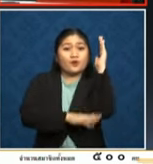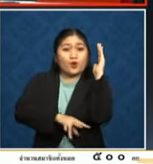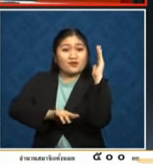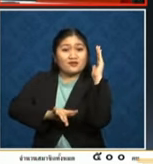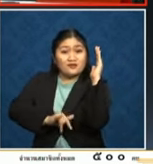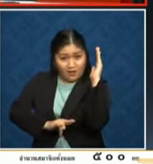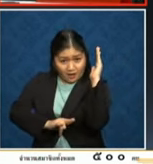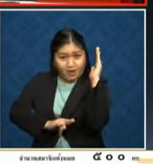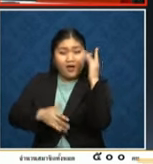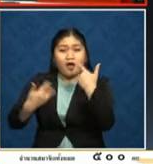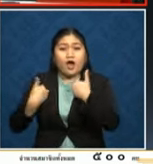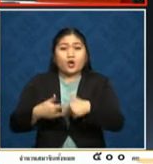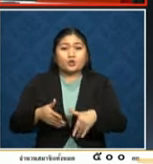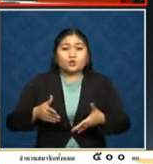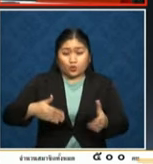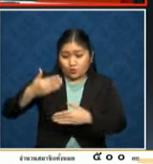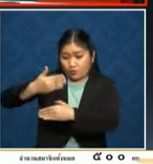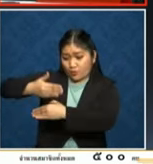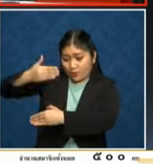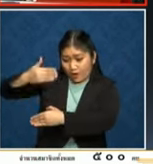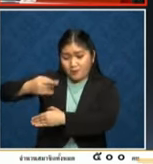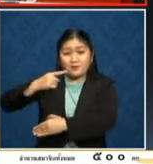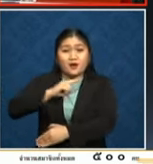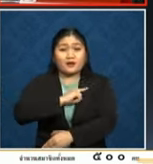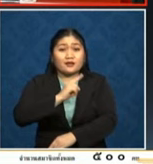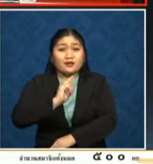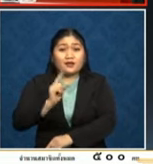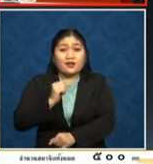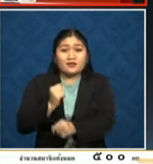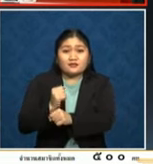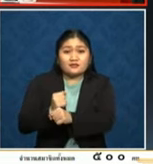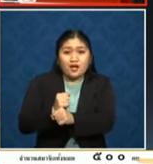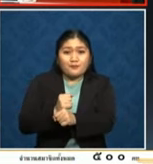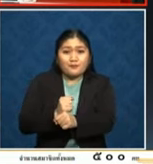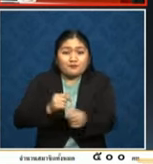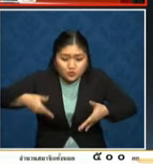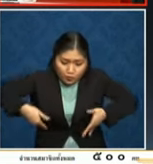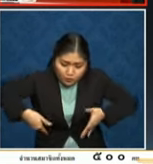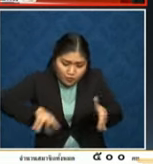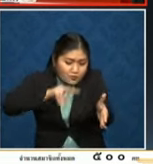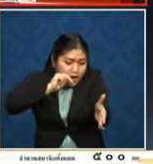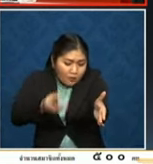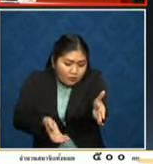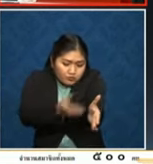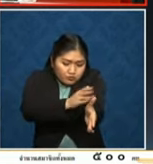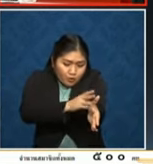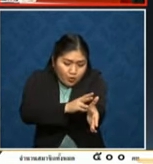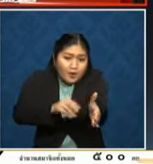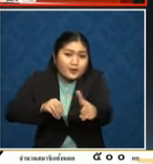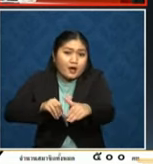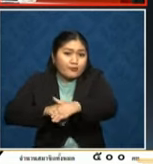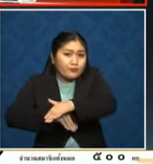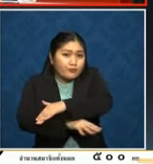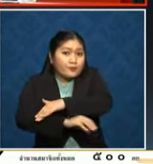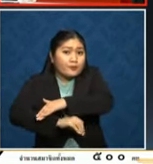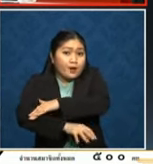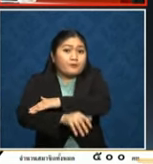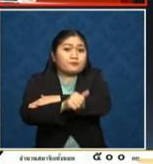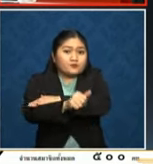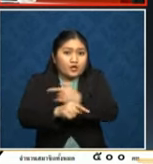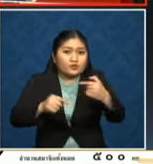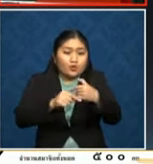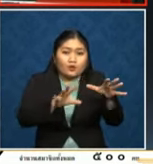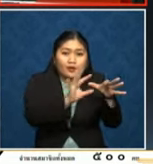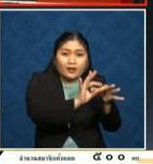ซึ่งทางโยธาธิการและผังเมืองก็ได้ทำคูระบายน้ำบริเวณทางที่จะไปโร